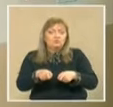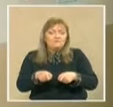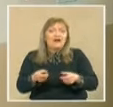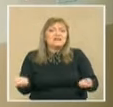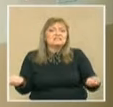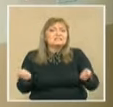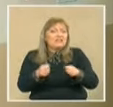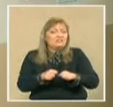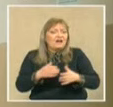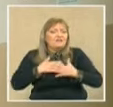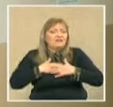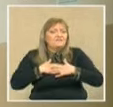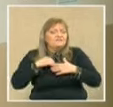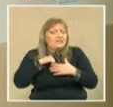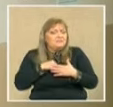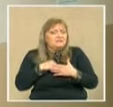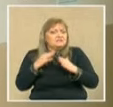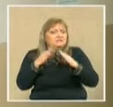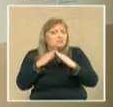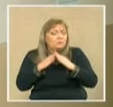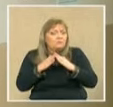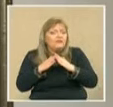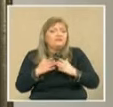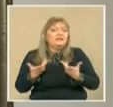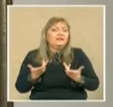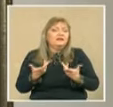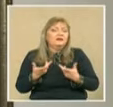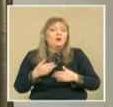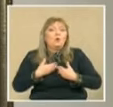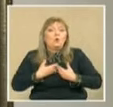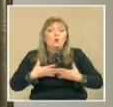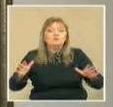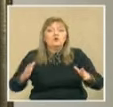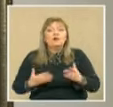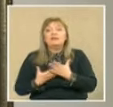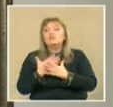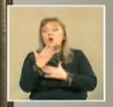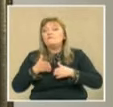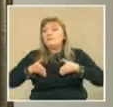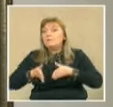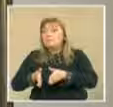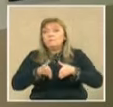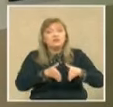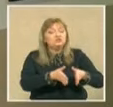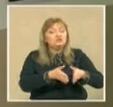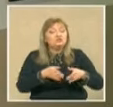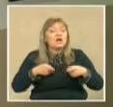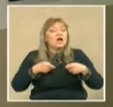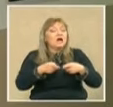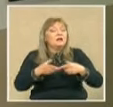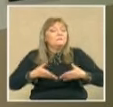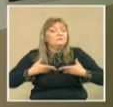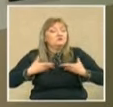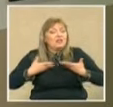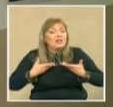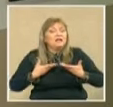в себе си, затваряне в домовете си, затваряне в себе си, сякаш, че отваря нови пътища към и желания да